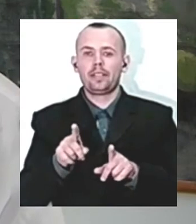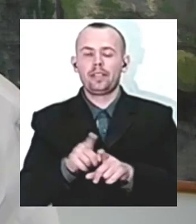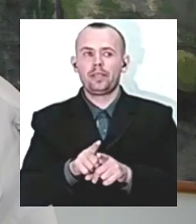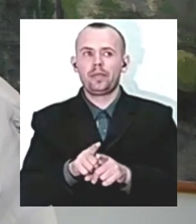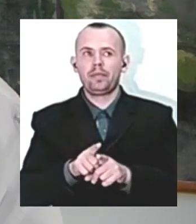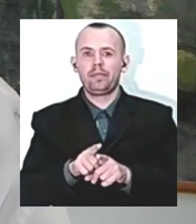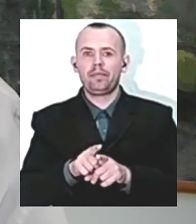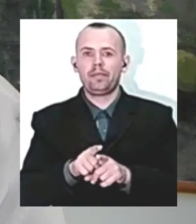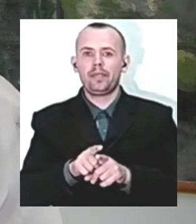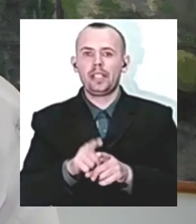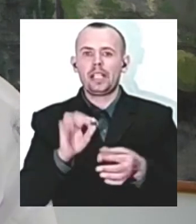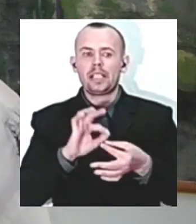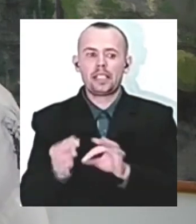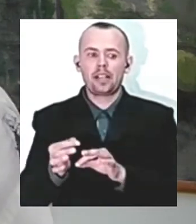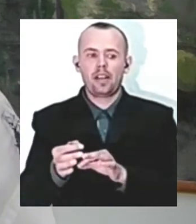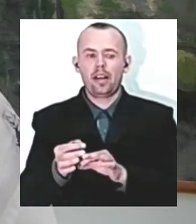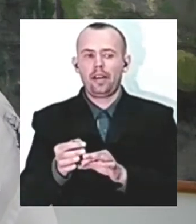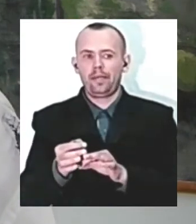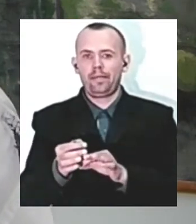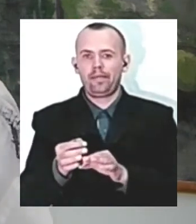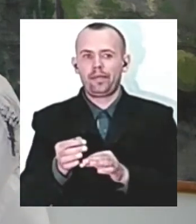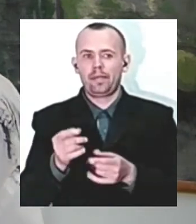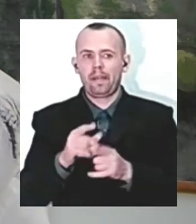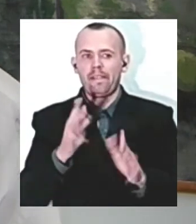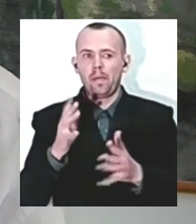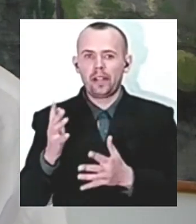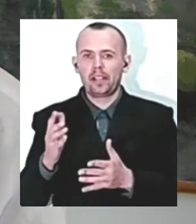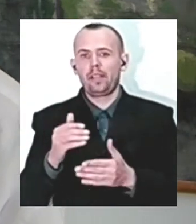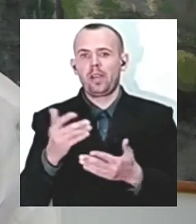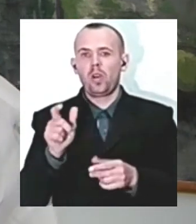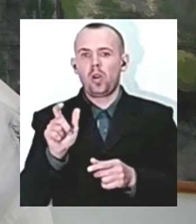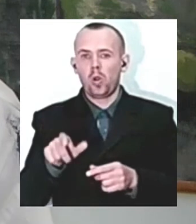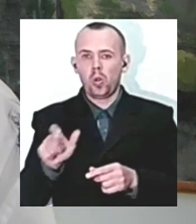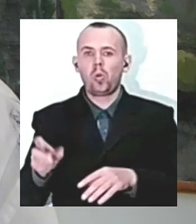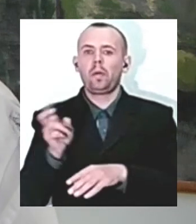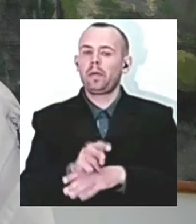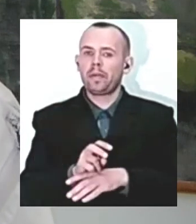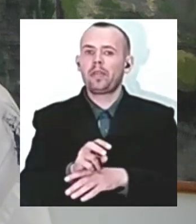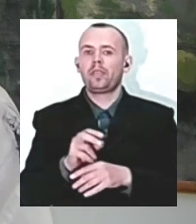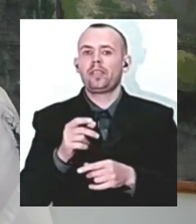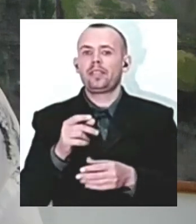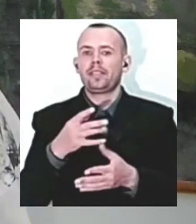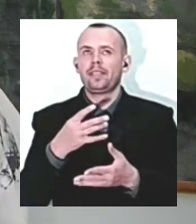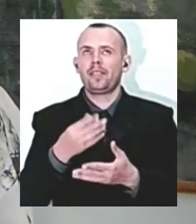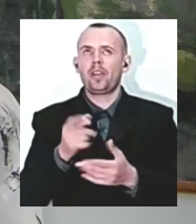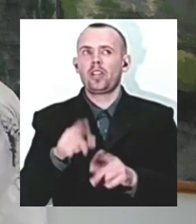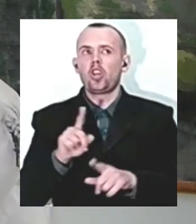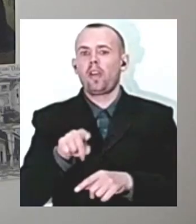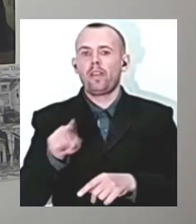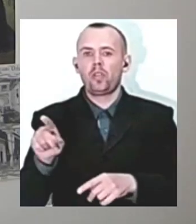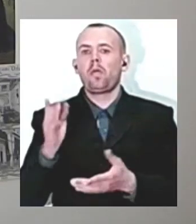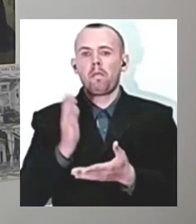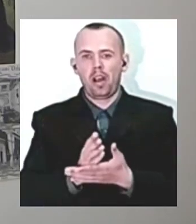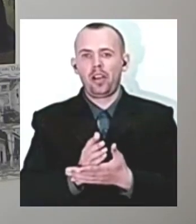складними випадками, коли люди приходять і сваляться через те, що вони мають дотримуватись